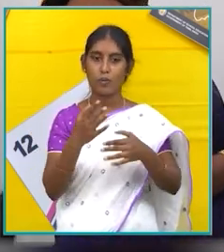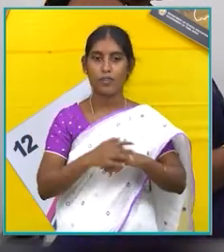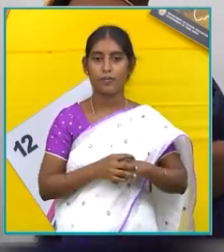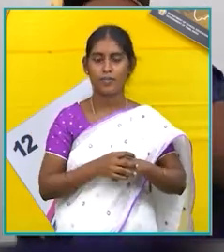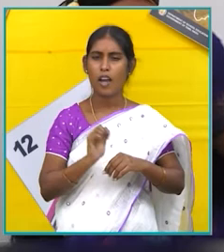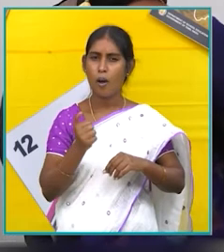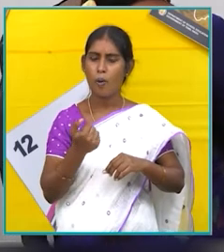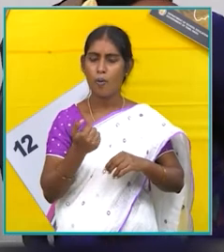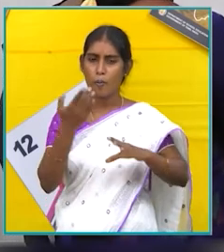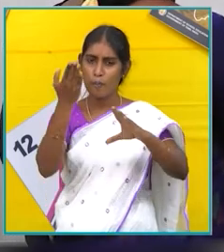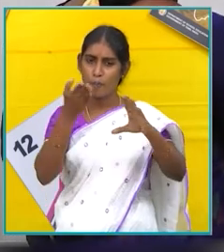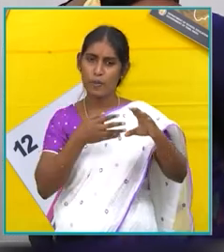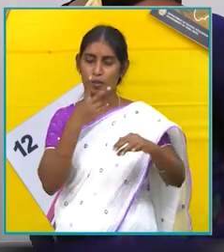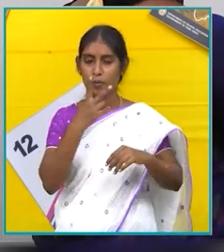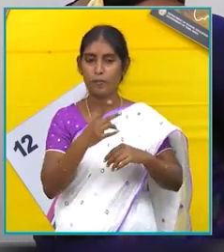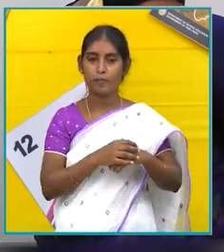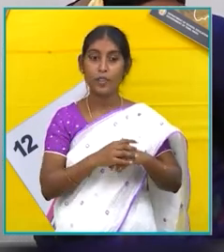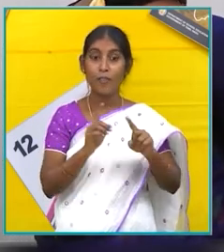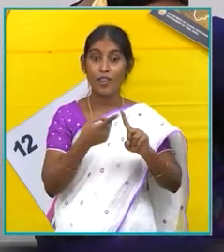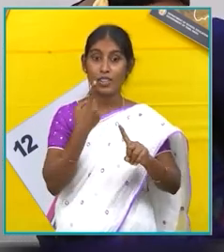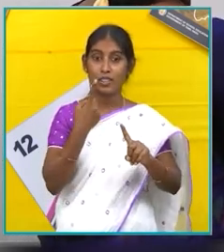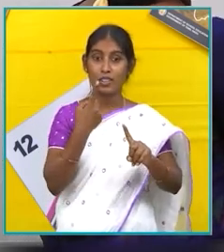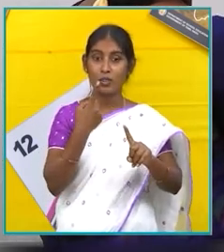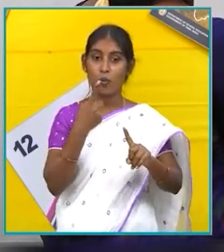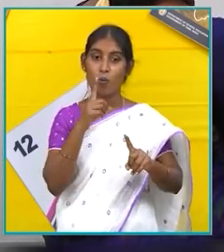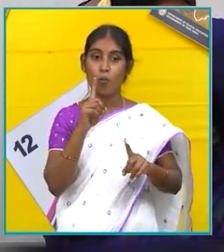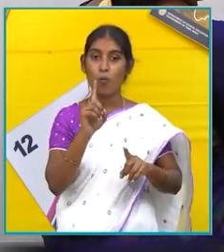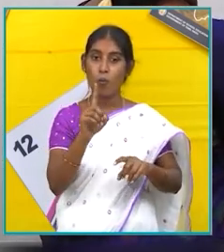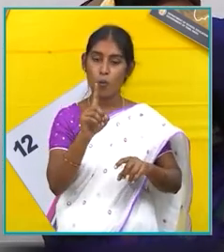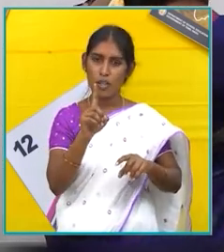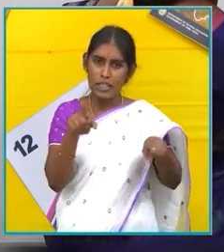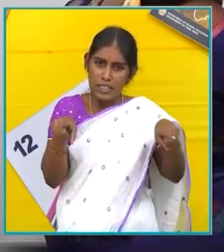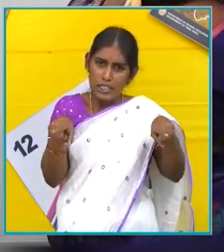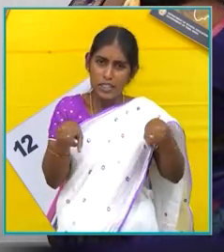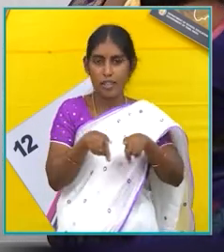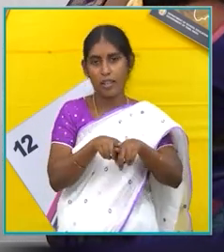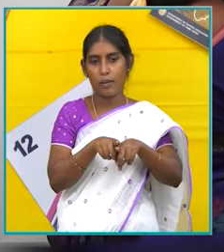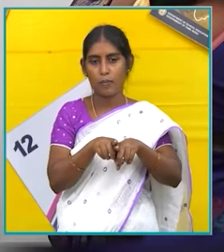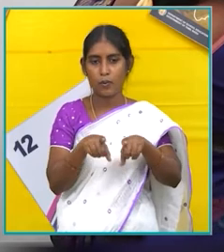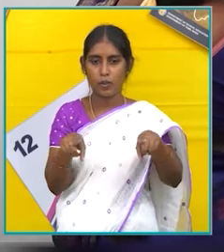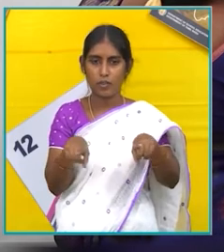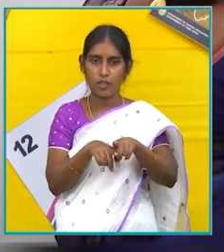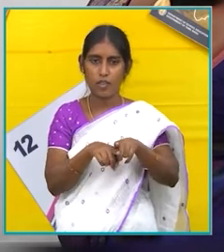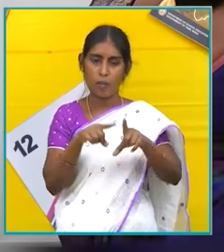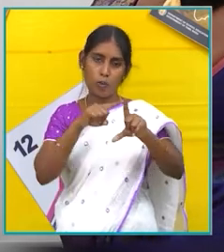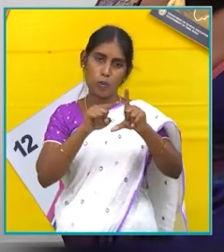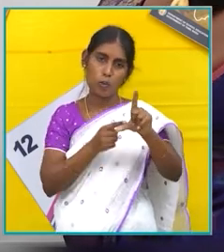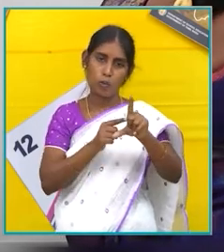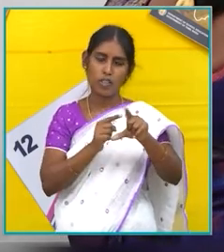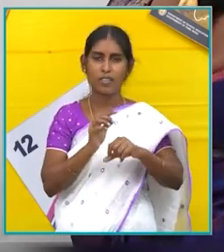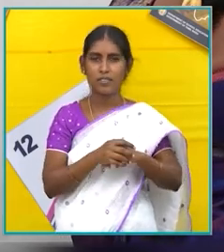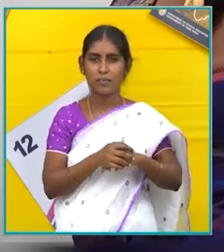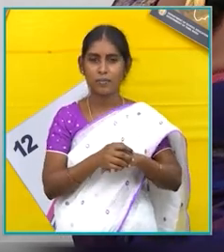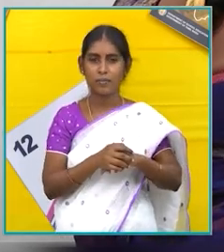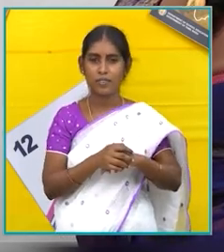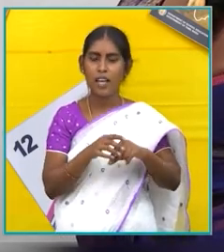பிரிச்சிருக்கோன்னு பார்க்கலாம். ஃபஸ்ட்டு வந்து ஒத்த கோணங்கள். ஃபஸ்ட்டு நம்ம பார்க்க போகிறது ஒத்த கோணங்கள். ஒத்த